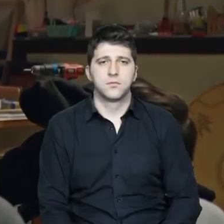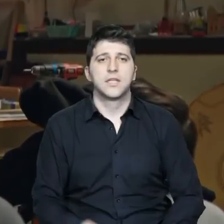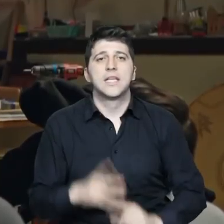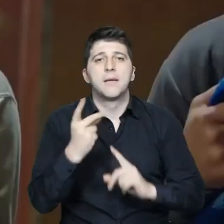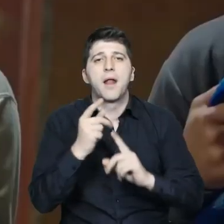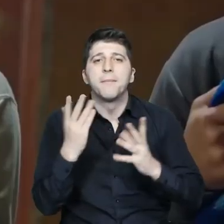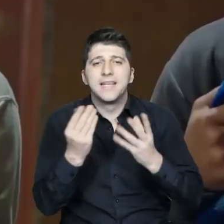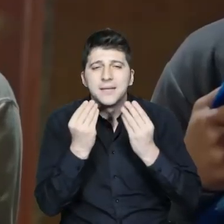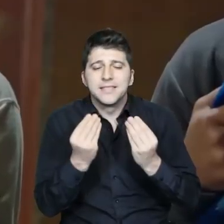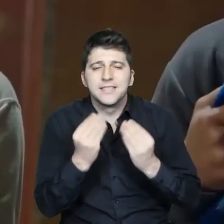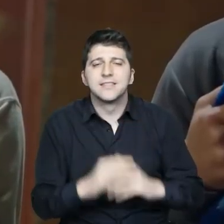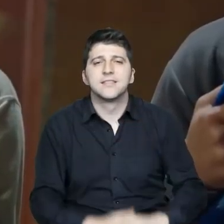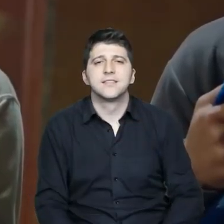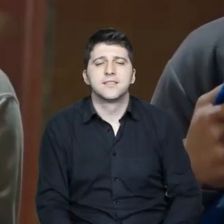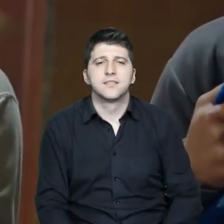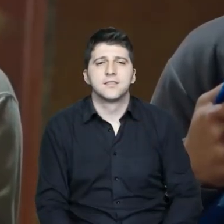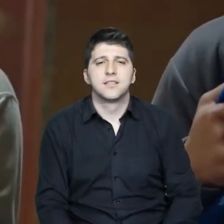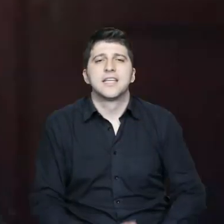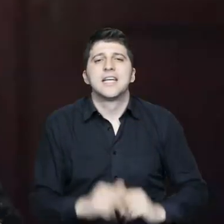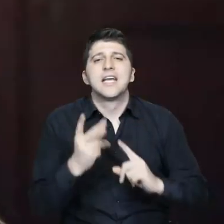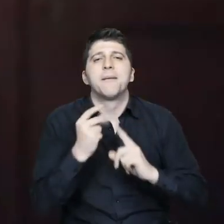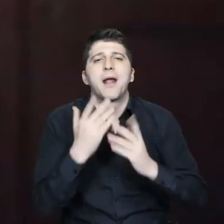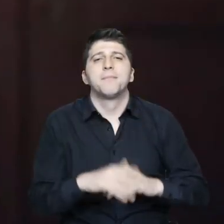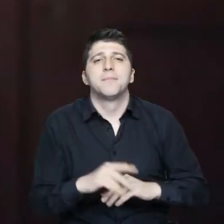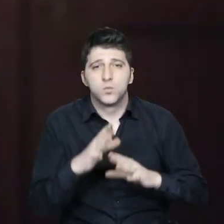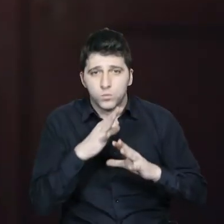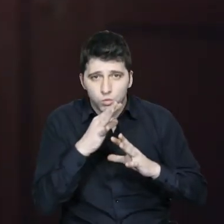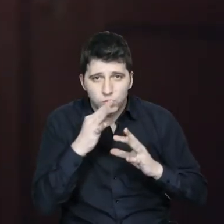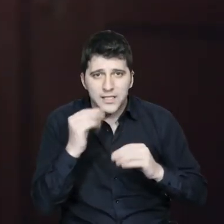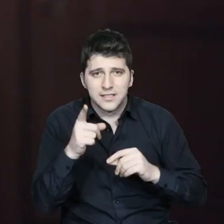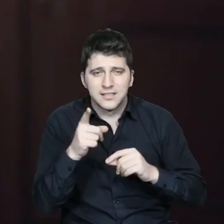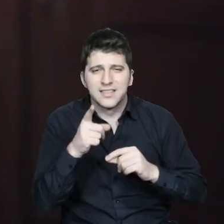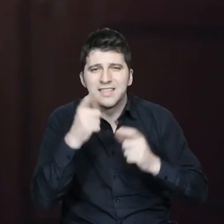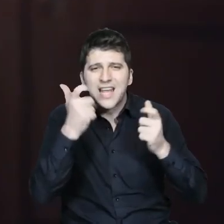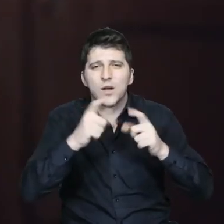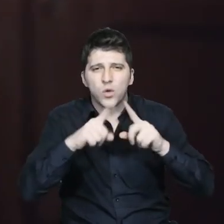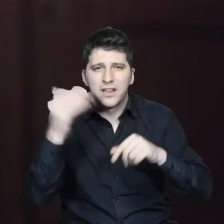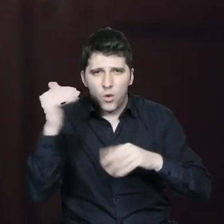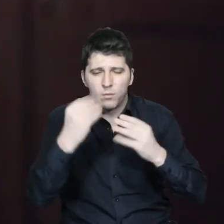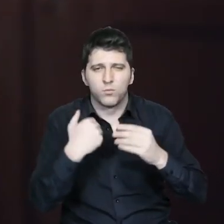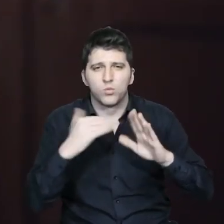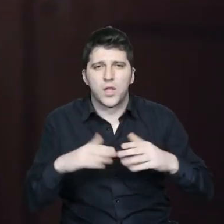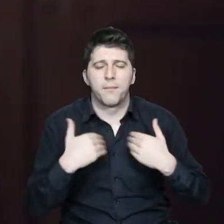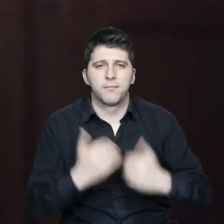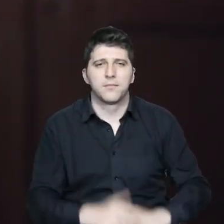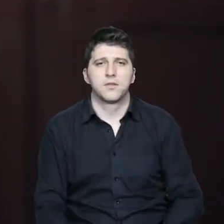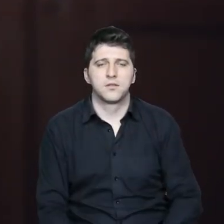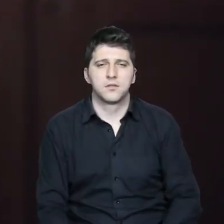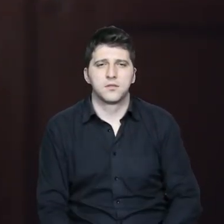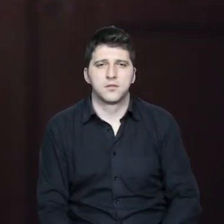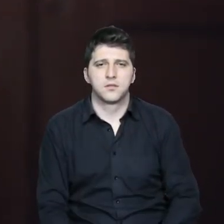İbrahim nasılsın? İbrahim, müsaitsen marangozhaneye gelebilir misin? Ben buradayım.